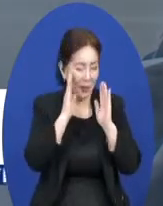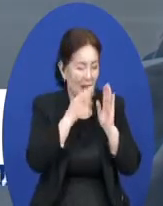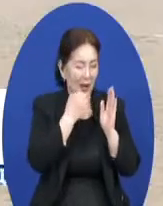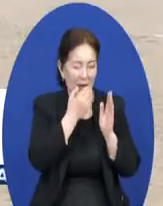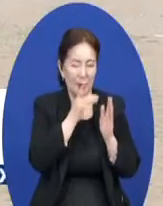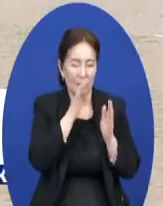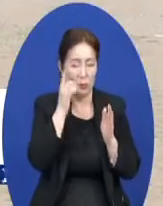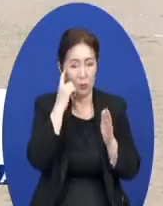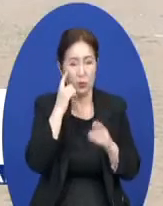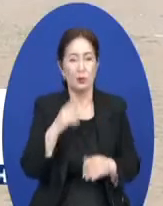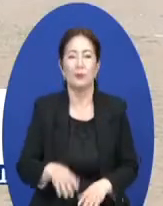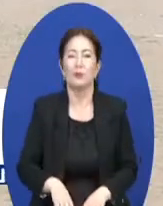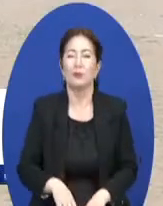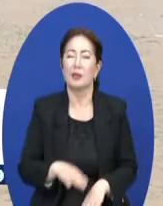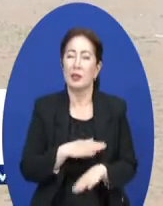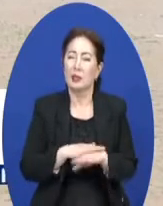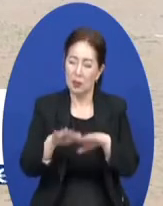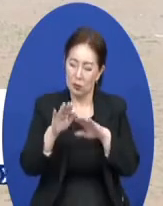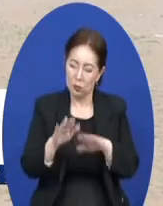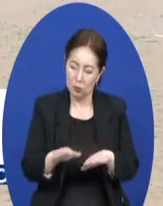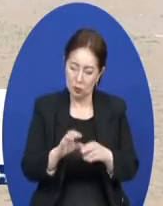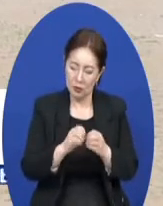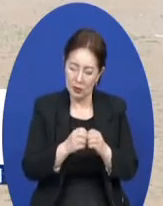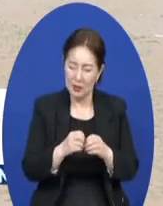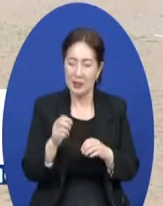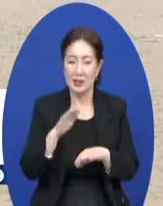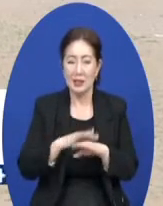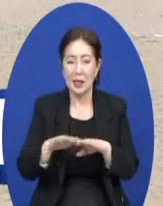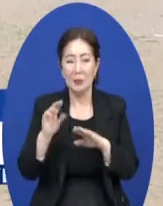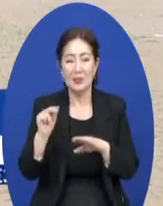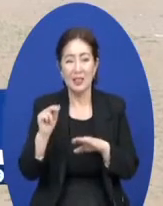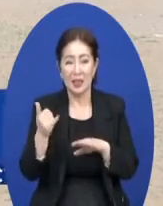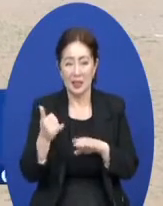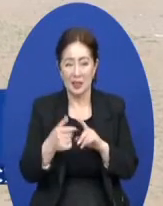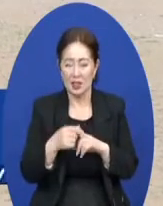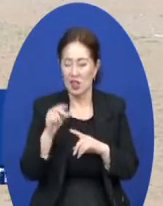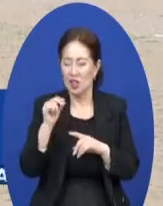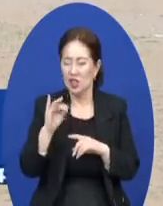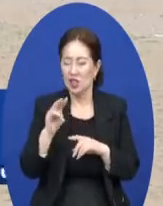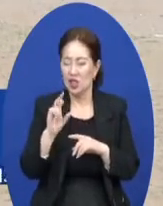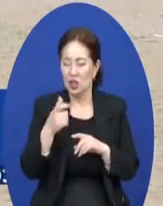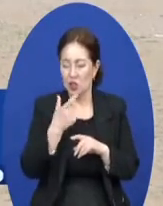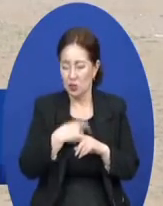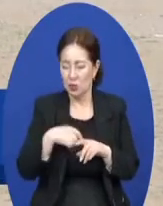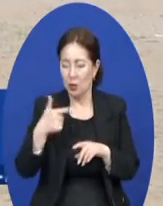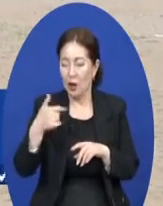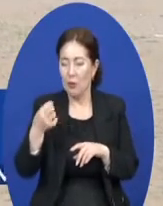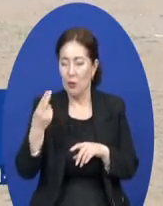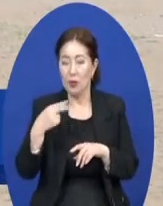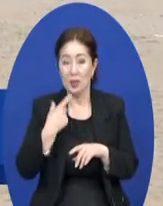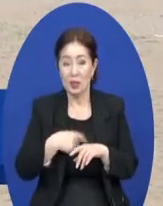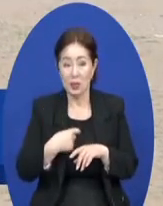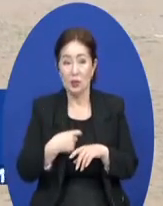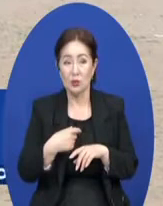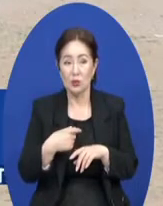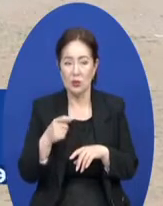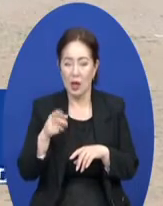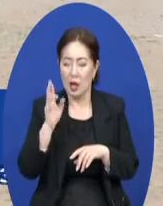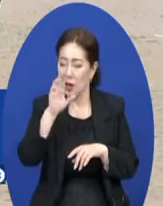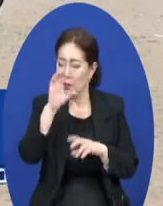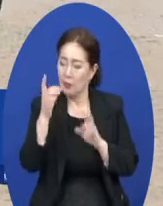өгье гэж ингэж бодож байна л да. Замыг гүйцэтгэх явцад чанарын асуудал бол гарсан. Сая хөрлөг шинжилгээ зөрөгшүүн, хамгуулт шин эдгээрээс энэ